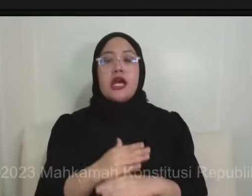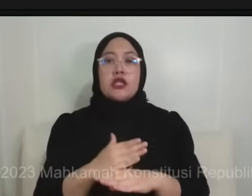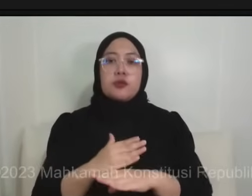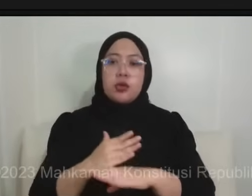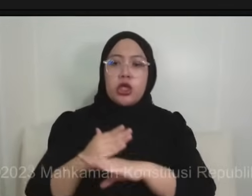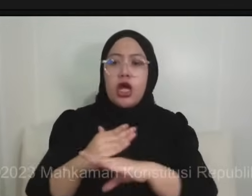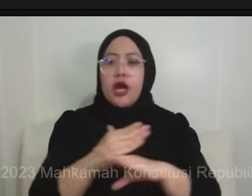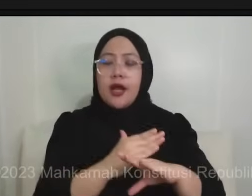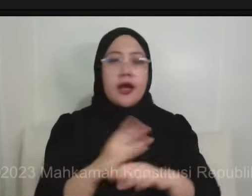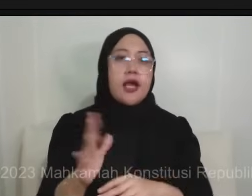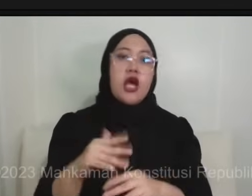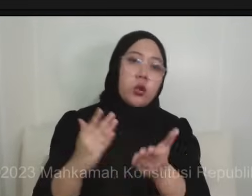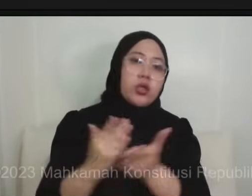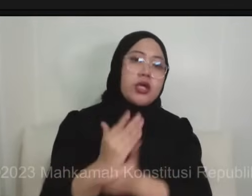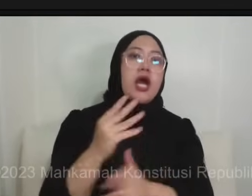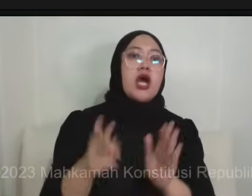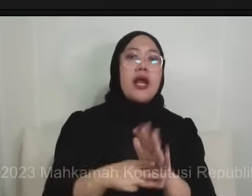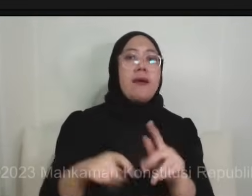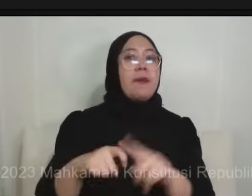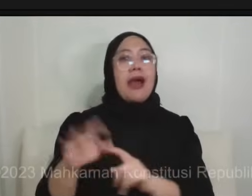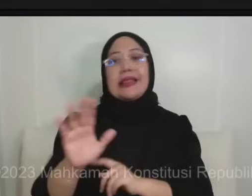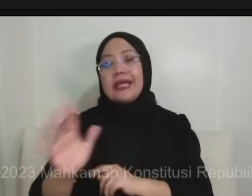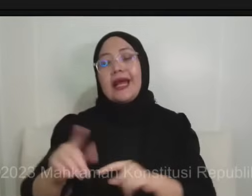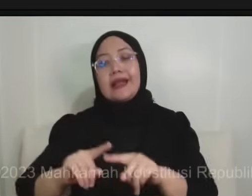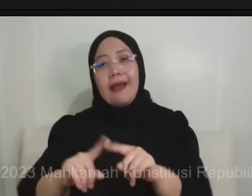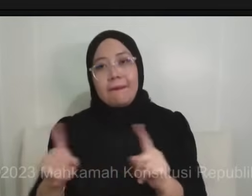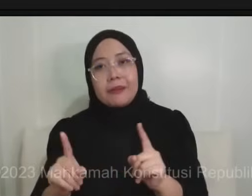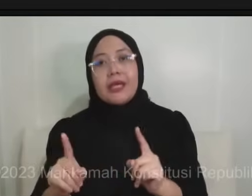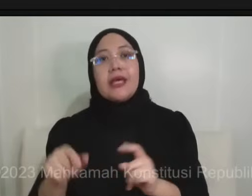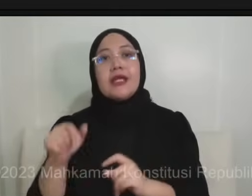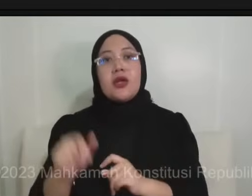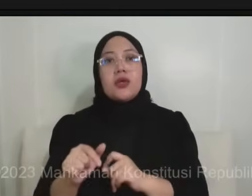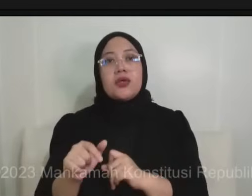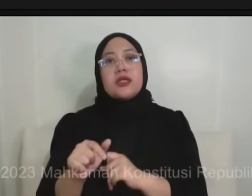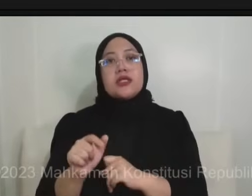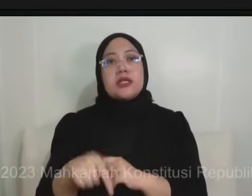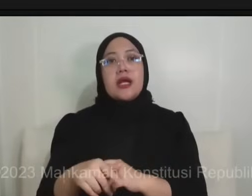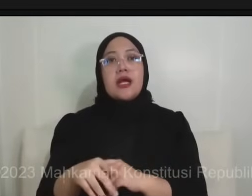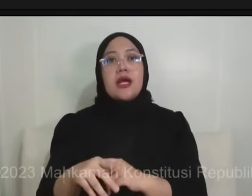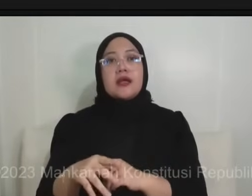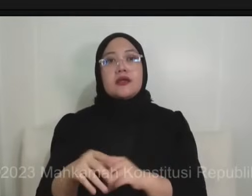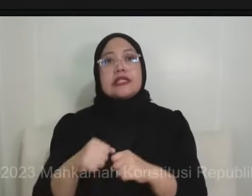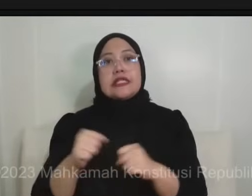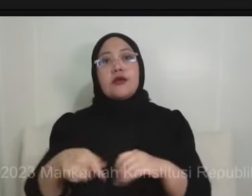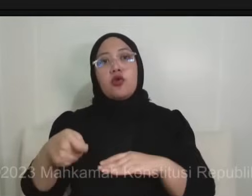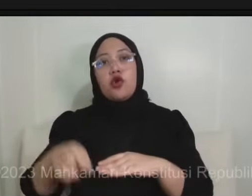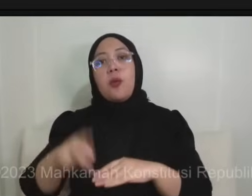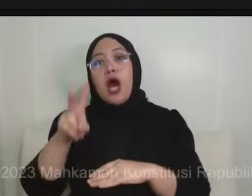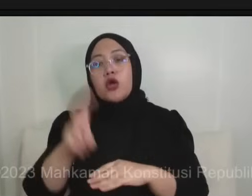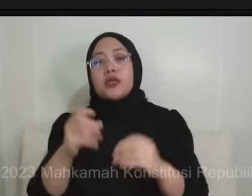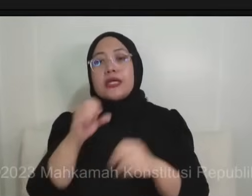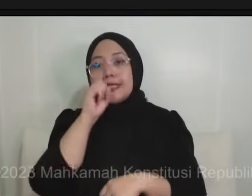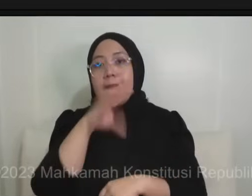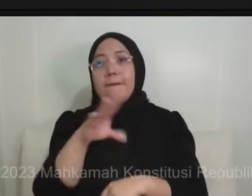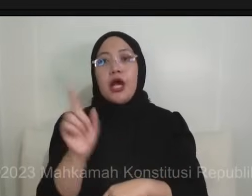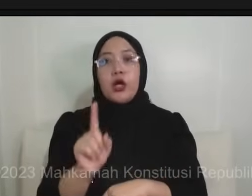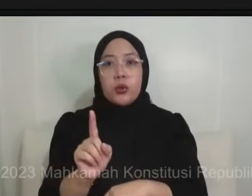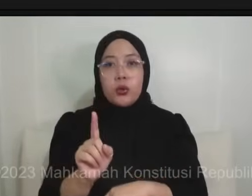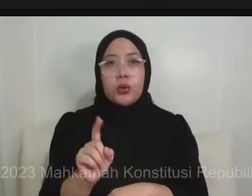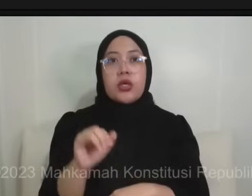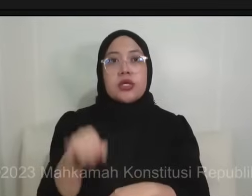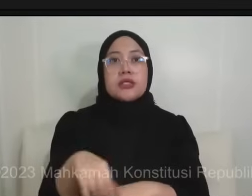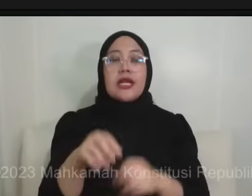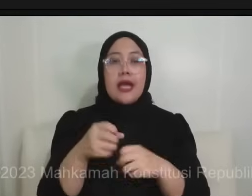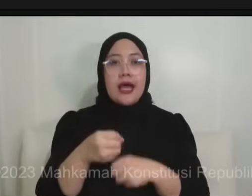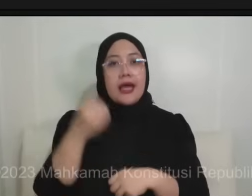dilanggar oleh Mahkamah melainkan hal ini secara konstitusional seharusnya terlebih dahulu disampaikan sebagai aspirasi